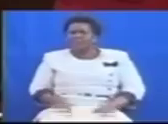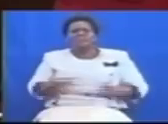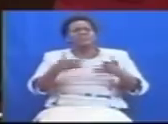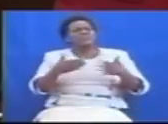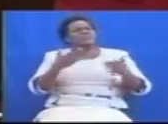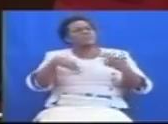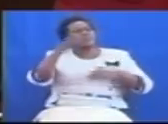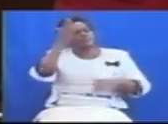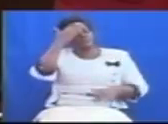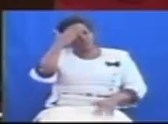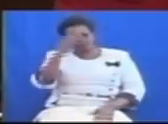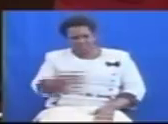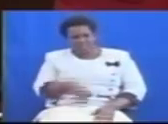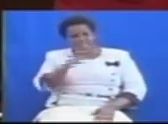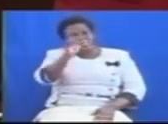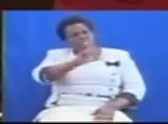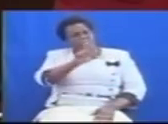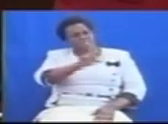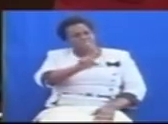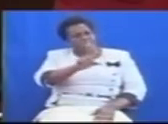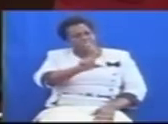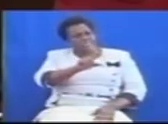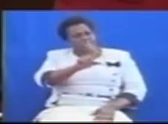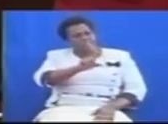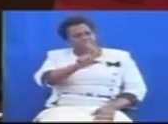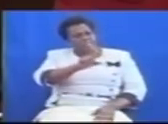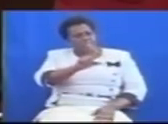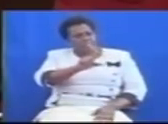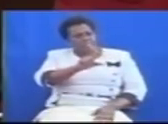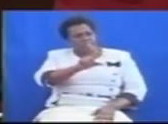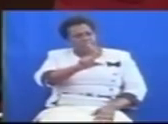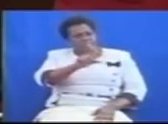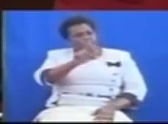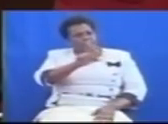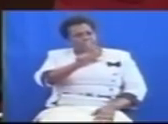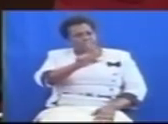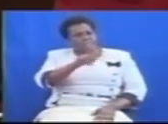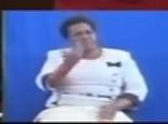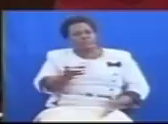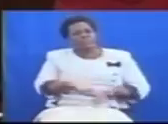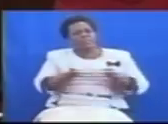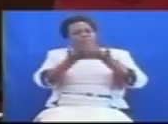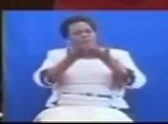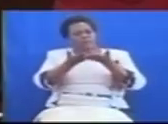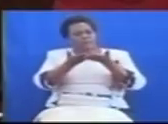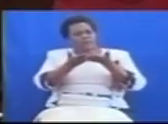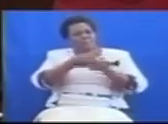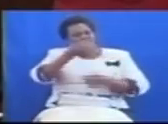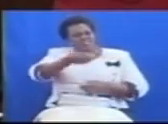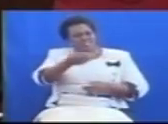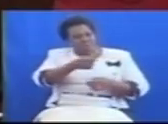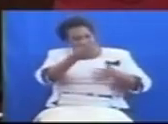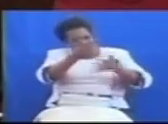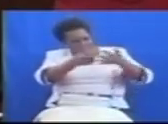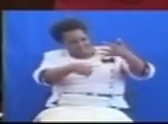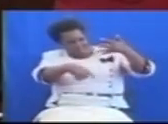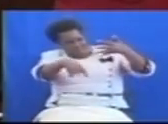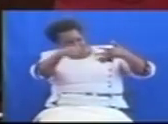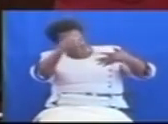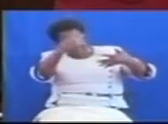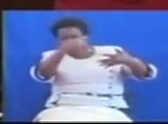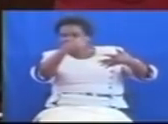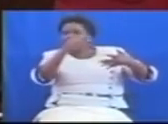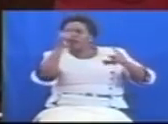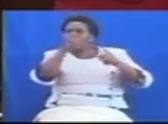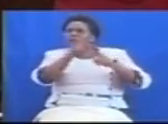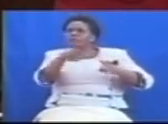basi serikali itakwenda kuvianzisha vijiji, kukamilisha yale yaliyobaki, lakini pia kuleta watumishi ili ziweze kuanza